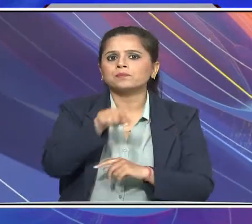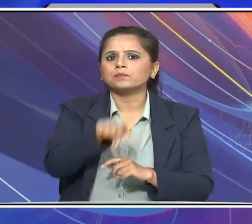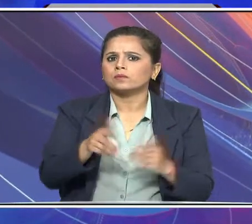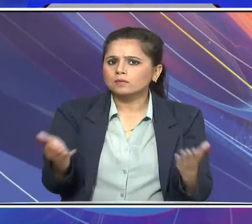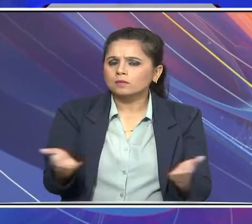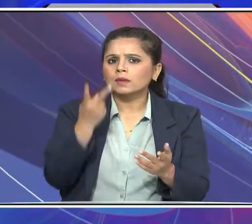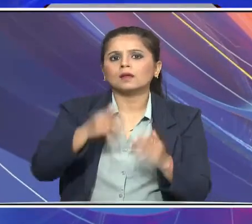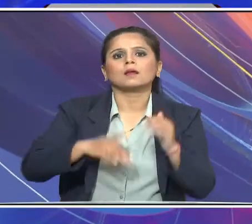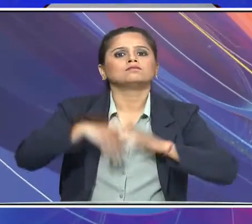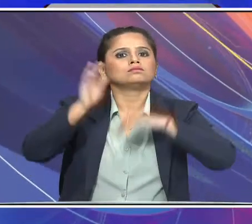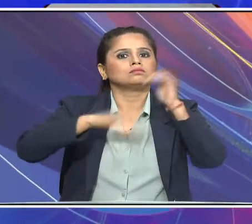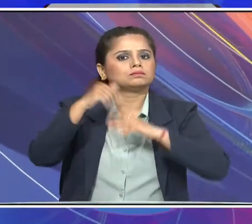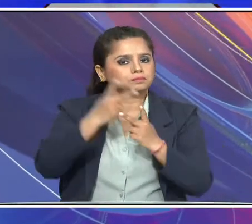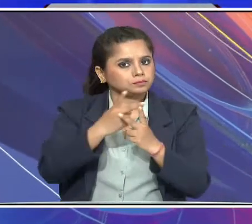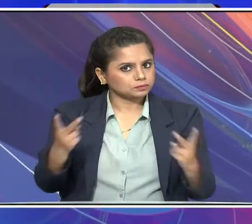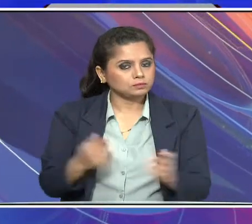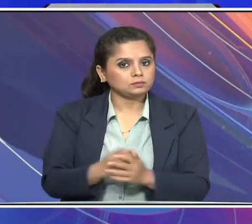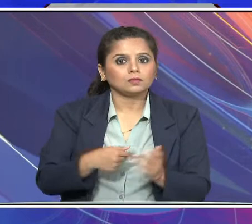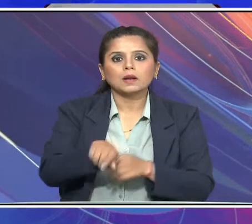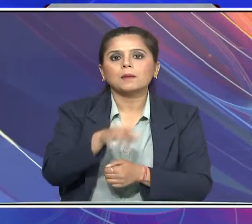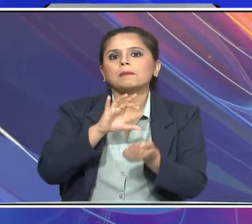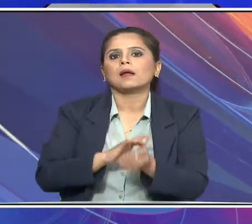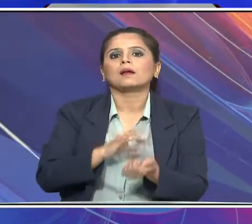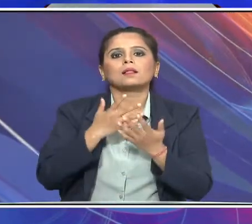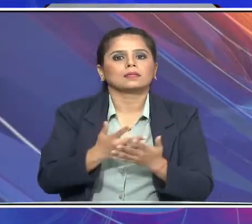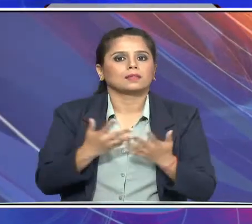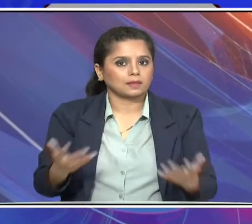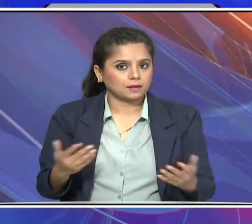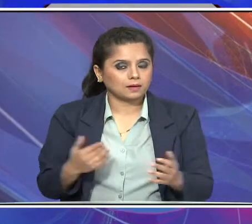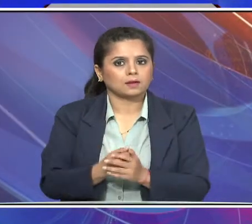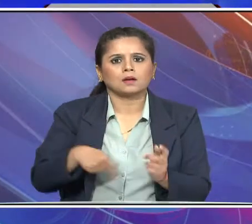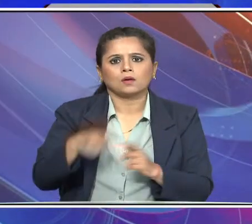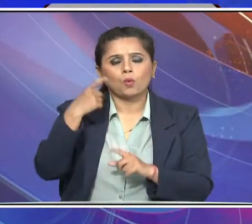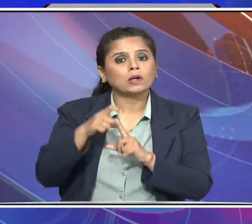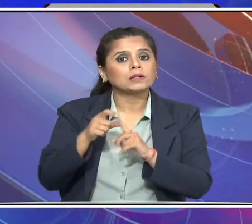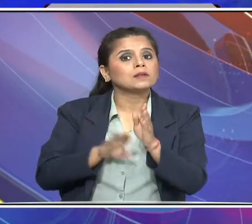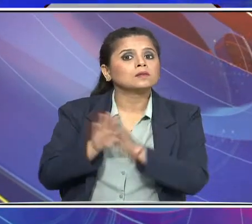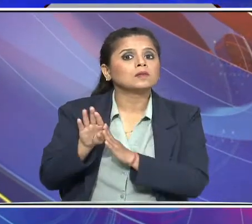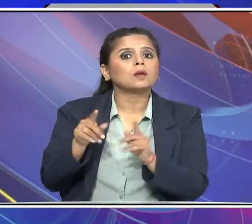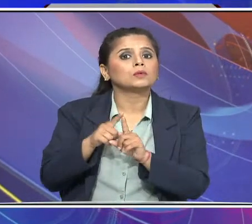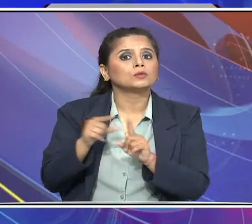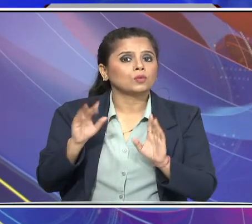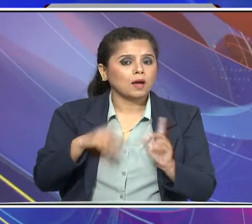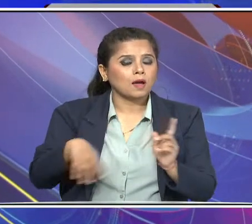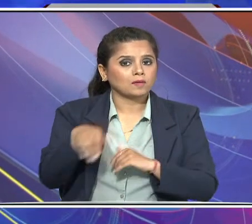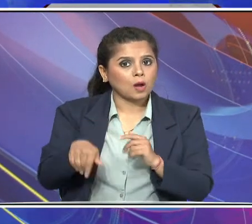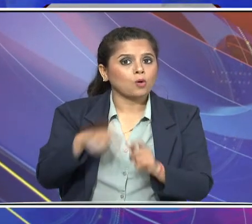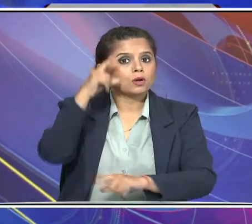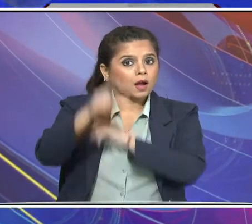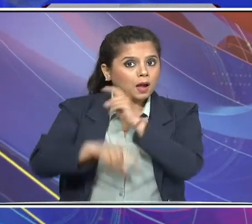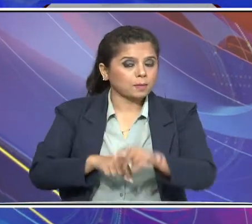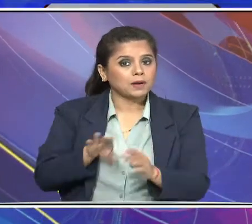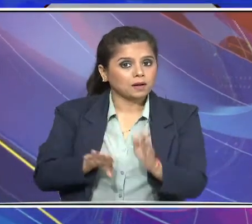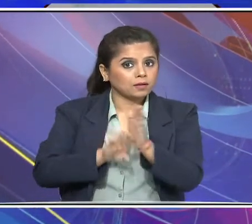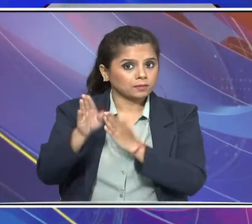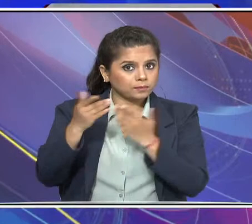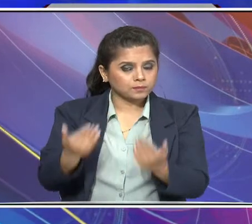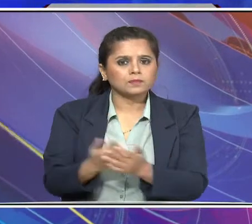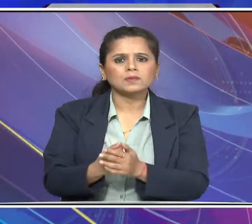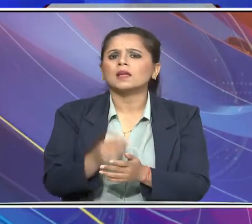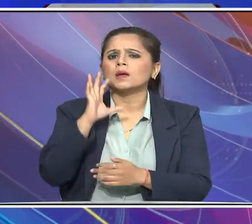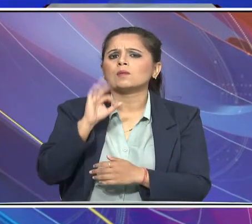इन फास्ट स्ट्रक्चर हमें जब मेडिकल डिवाइस को डेवलप करना है इंडस्ट्रीज को डेवलप करना है तो उसके लिए जरूरी